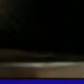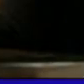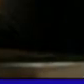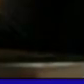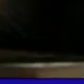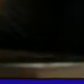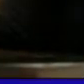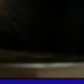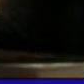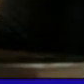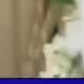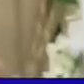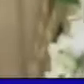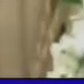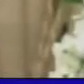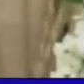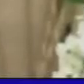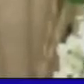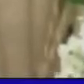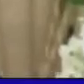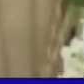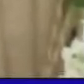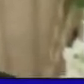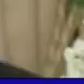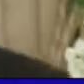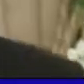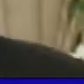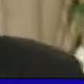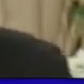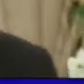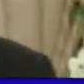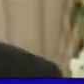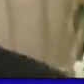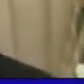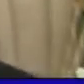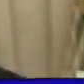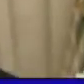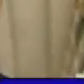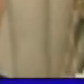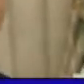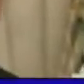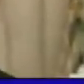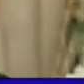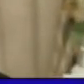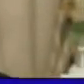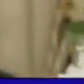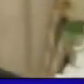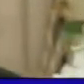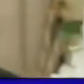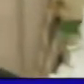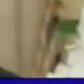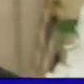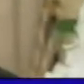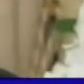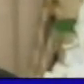แรกเราแจ้งไปว่าจะ คือเราก็มีวิธีบริหารนะครับเอางี้ไม่ลงรายละเอียดนะครับ ว่ามันมีวิธีบริหารซึ่งเราก็พยายามจะหลีกเลี่ยงไม่ให้มันต้องมาเป็